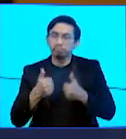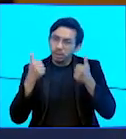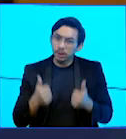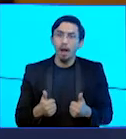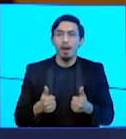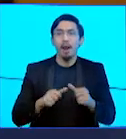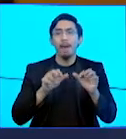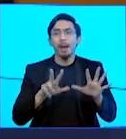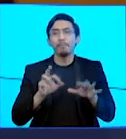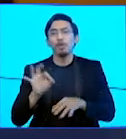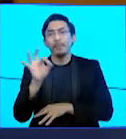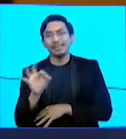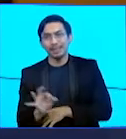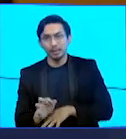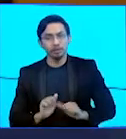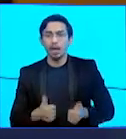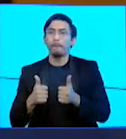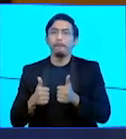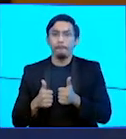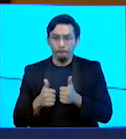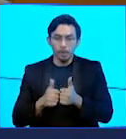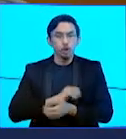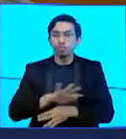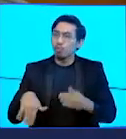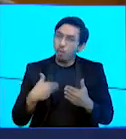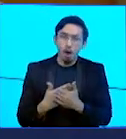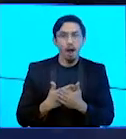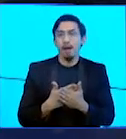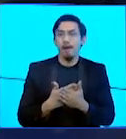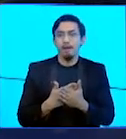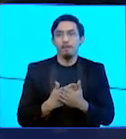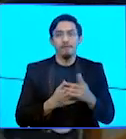Kan semuanya SMP itu sudah mencapai 90,54%.